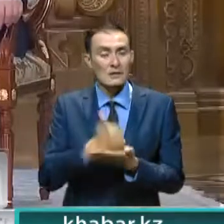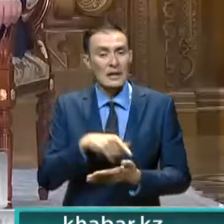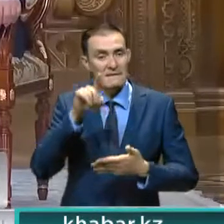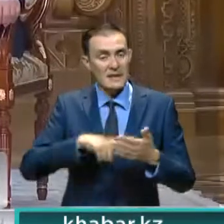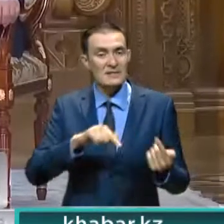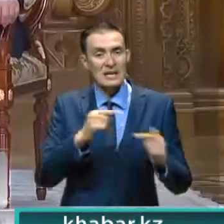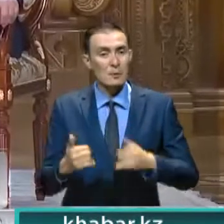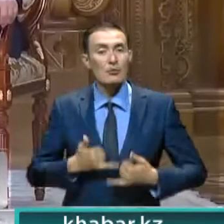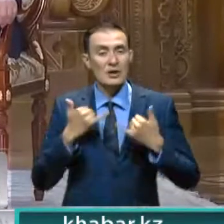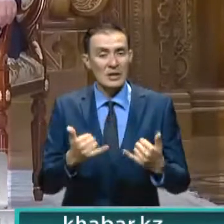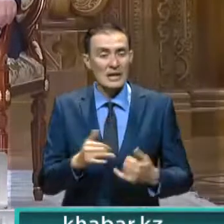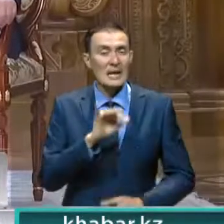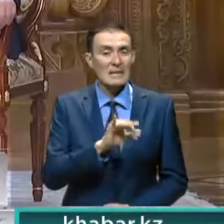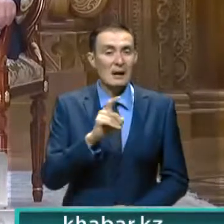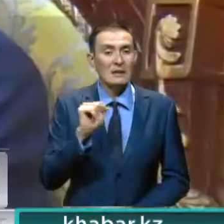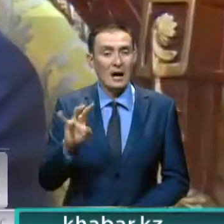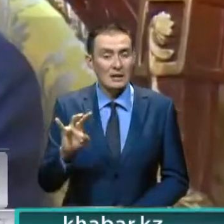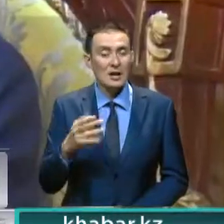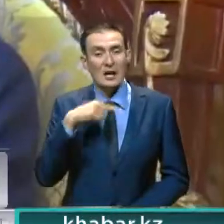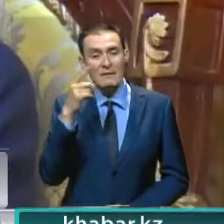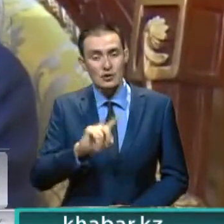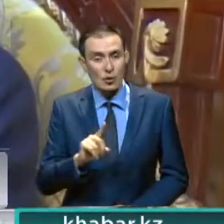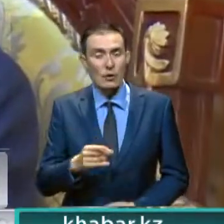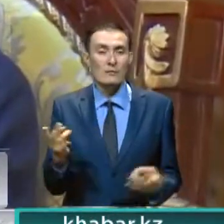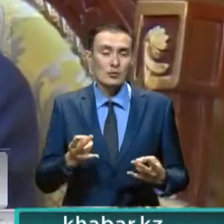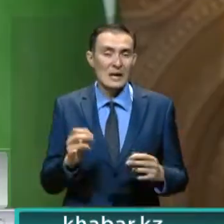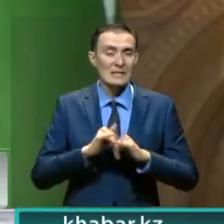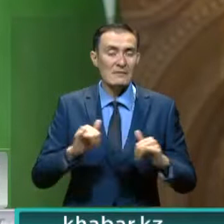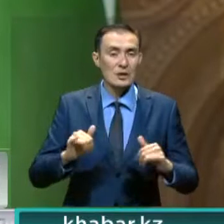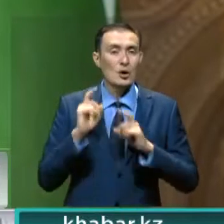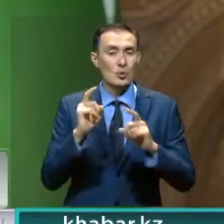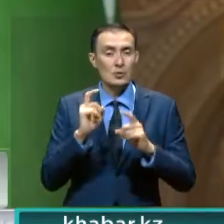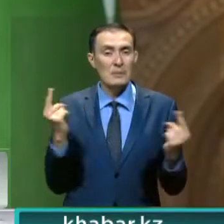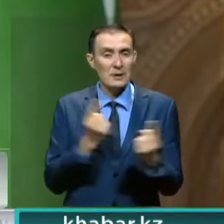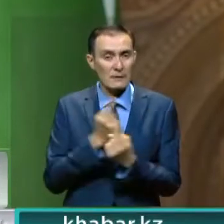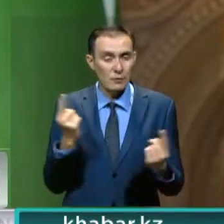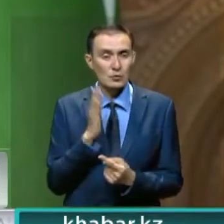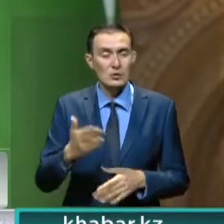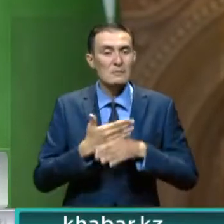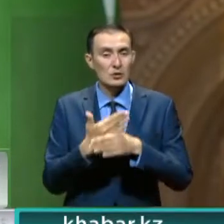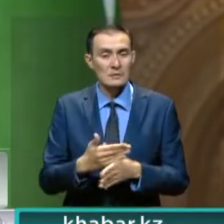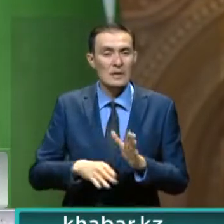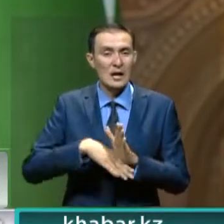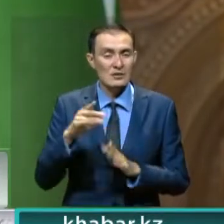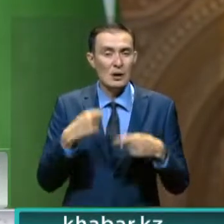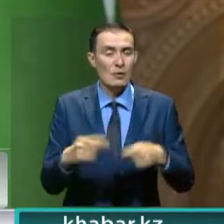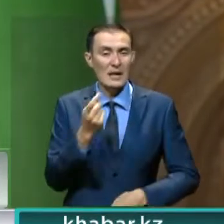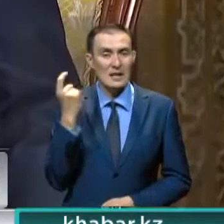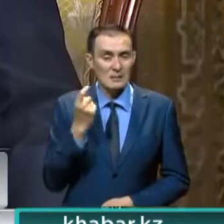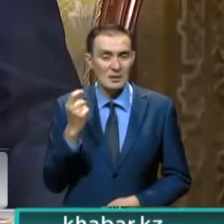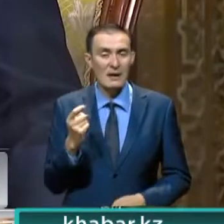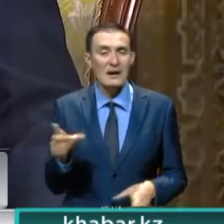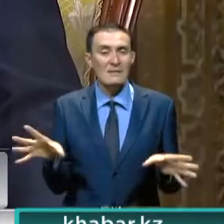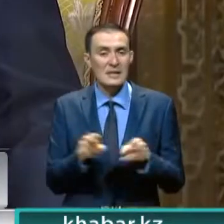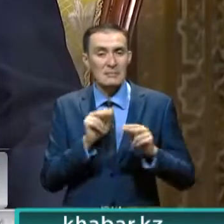и взаимном уважении imran khan на считает что важно развивает логистику она будет способствовать наращиванию торгово-экономического